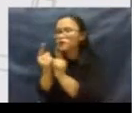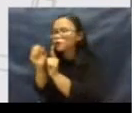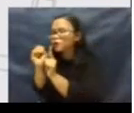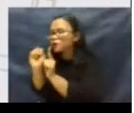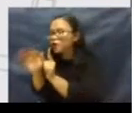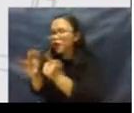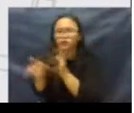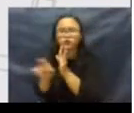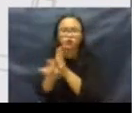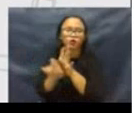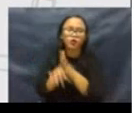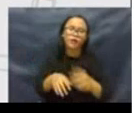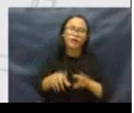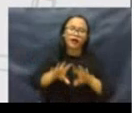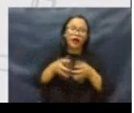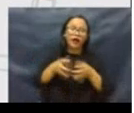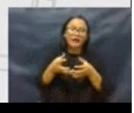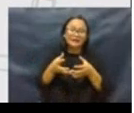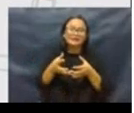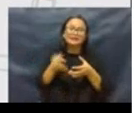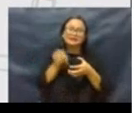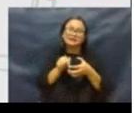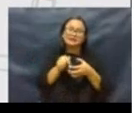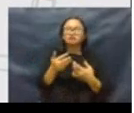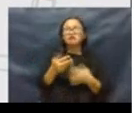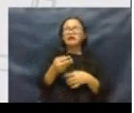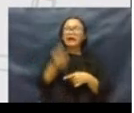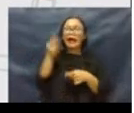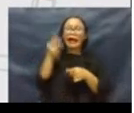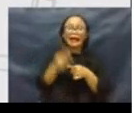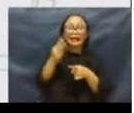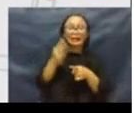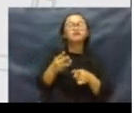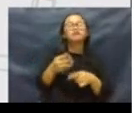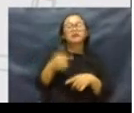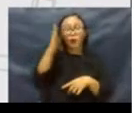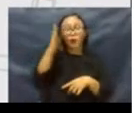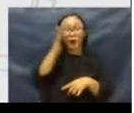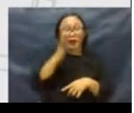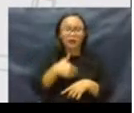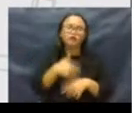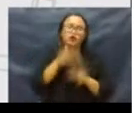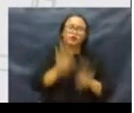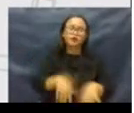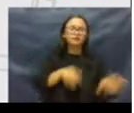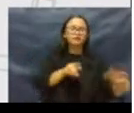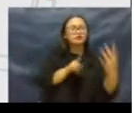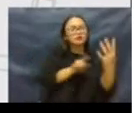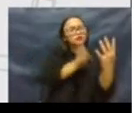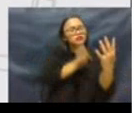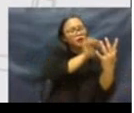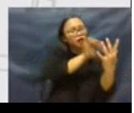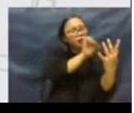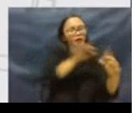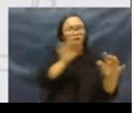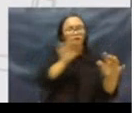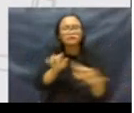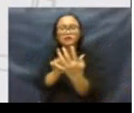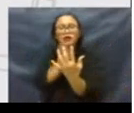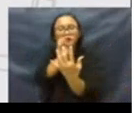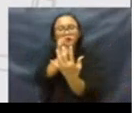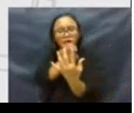kelas 3 sesi per hari, ya berarti saya menyampaikan pesan saya ke 3 kelas,